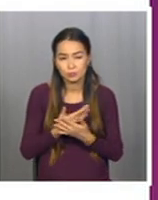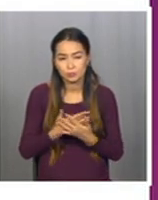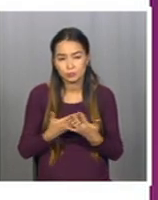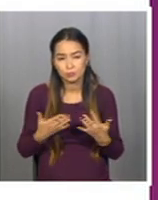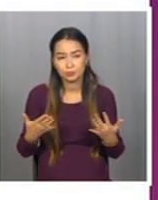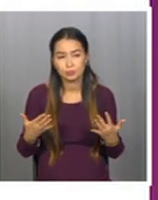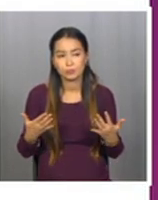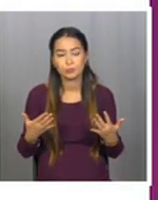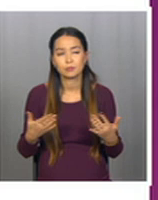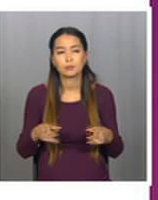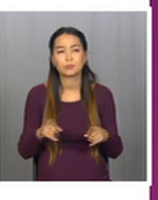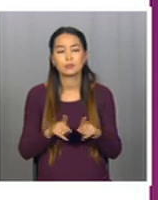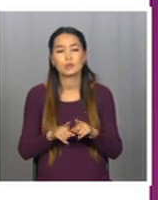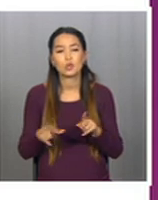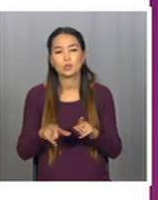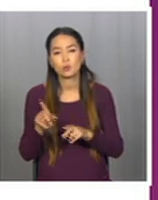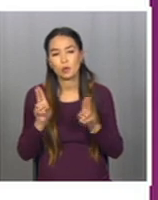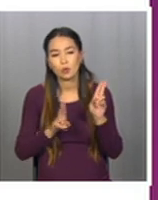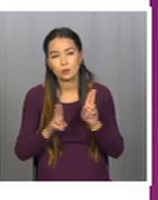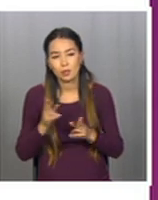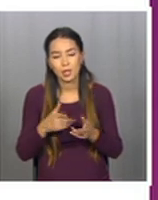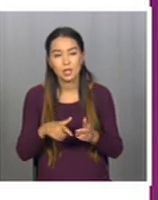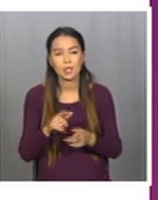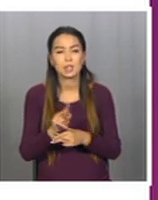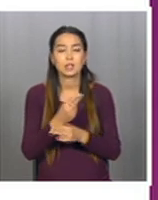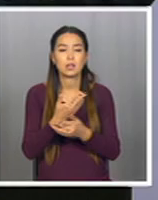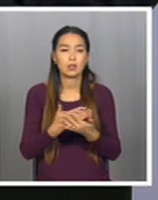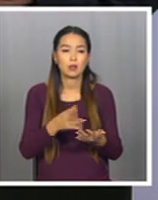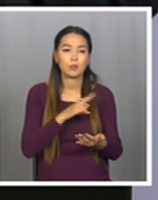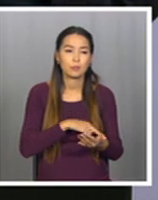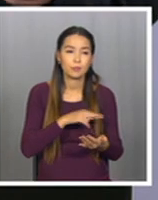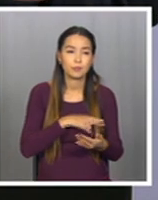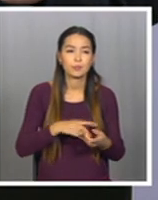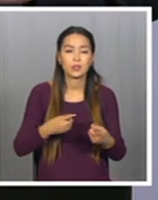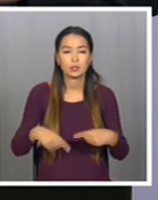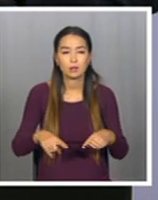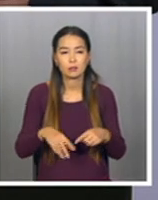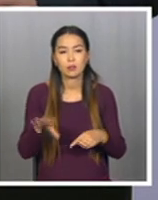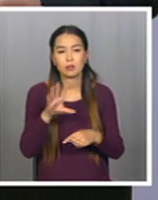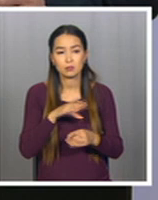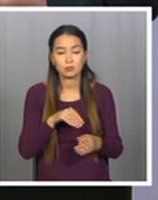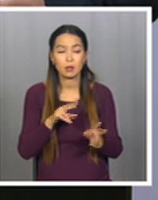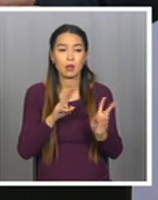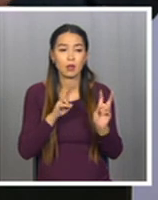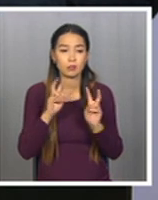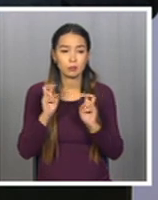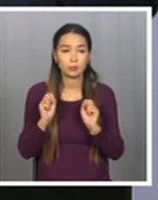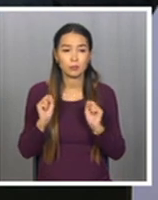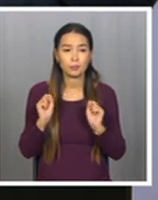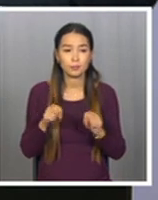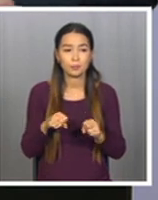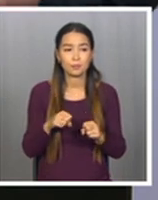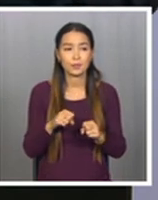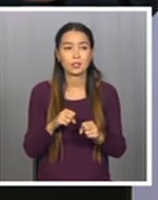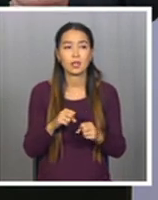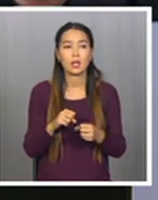жол жүру ережелерін реттеу сияқты қызметтер мен қоғамдық игіліктерді атап көрсетуімізге болады. Екінші